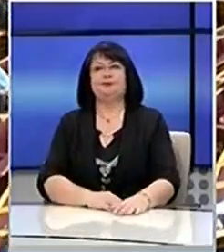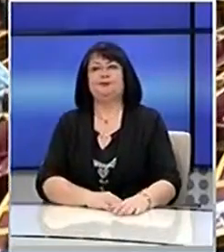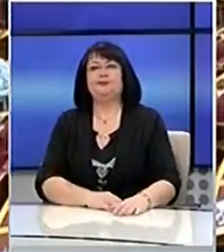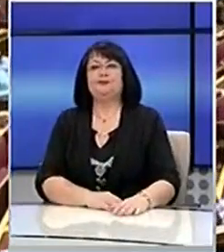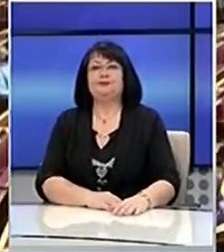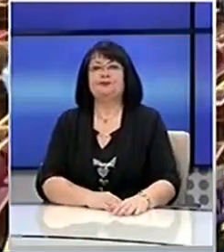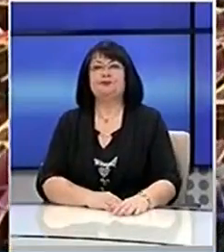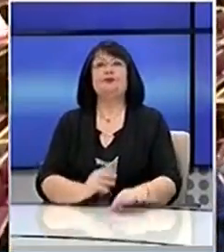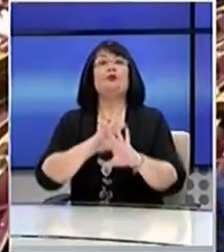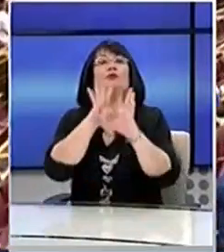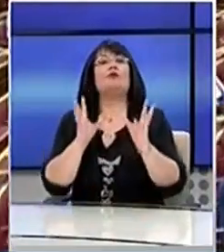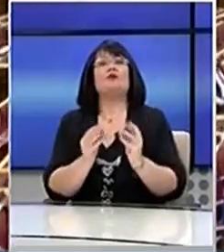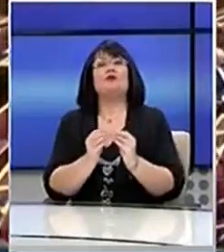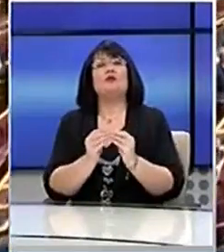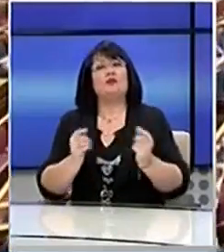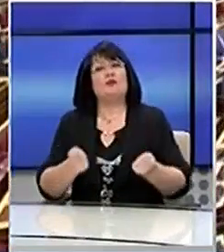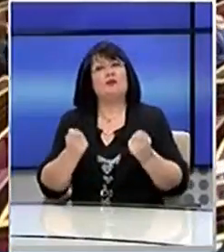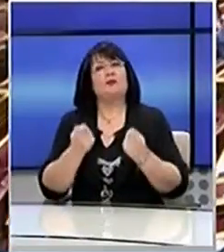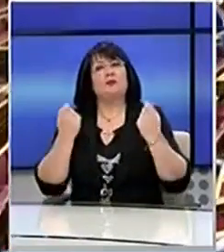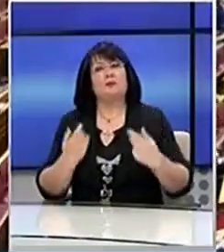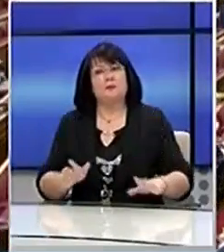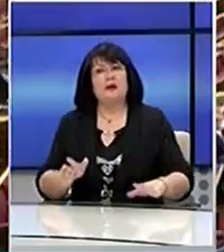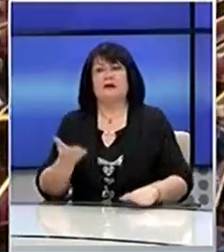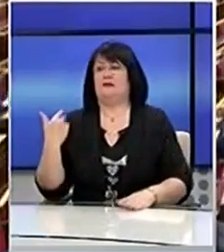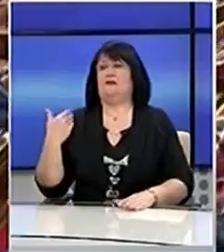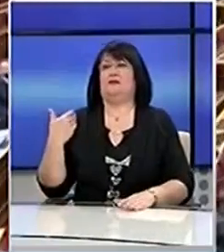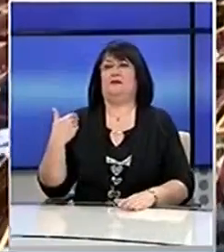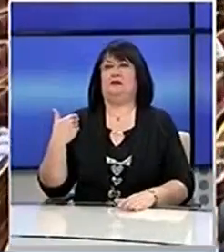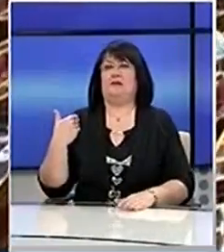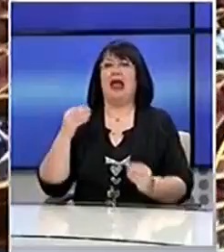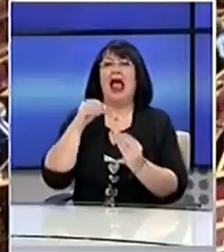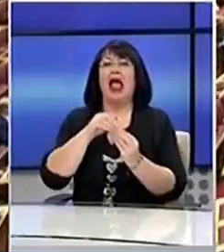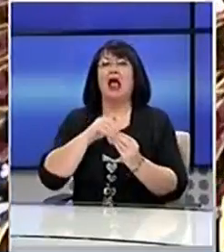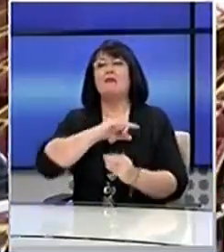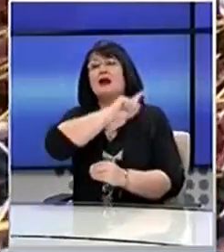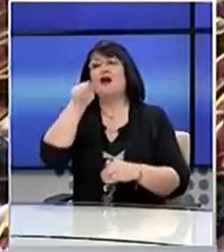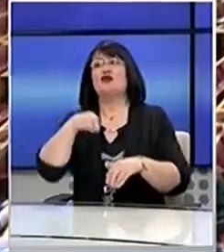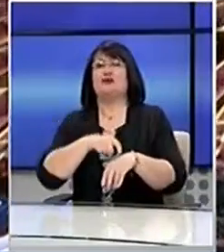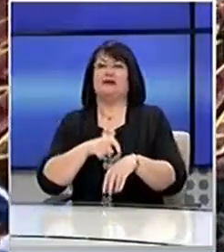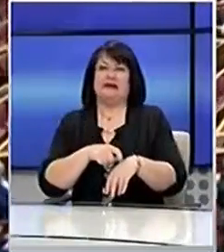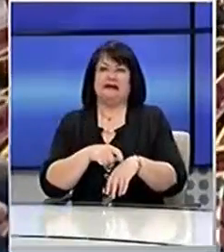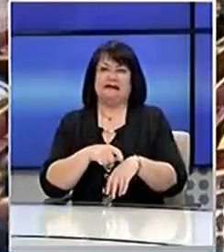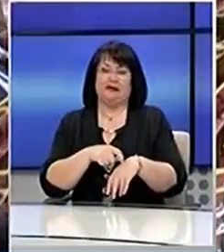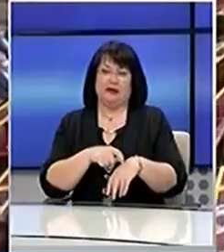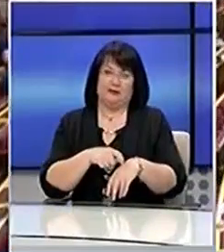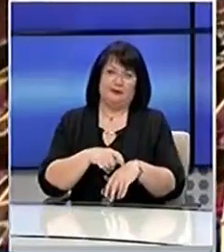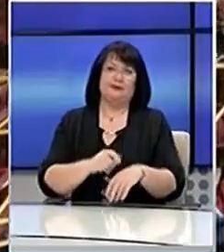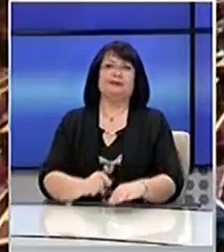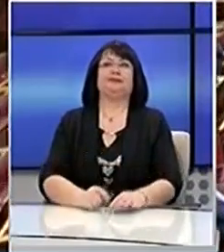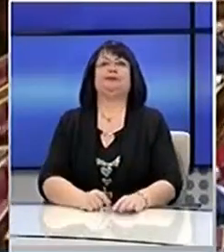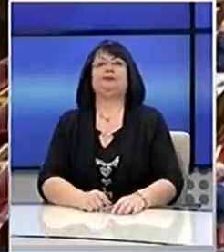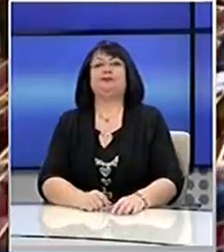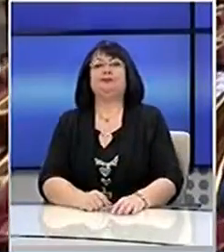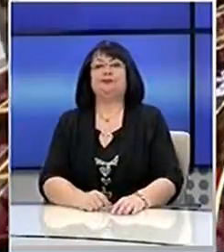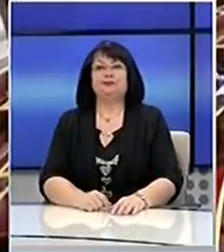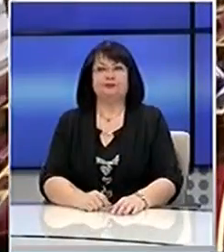αυτά έγιναν από τον Απρίλιο μέχρι σήμερα. Θα έρθω στη